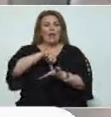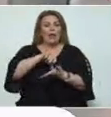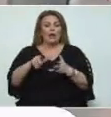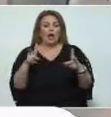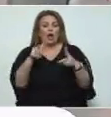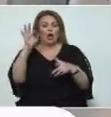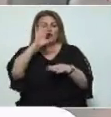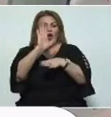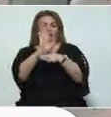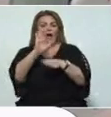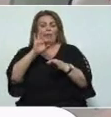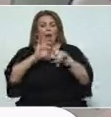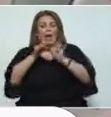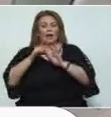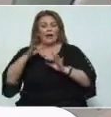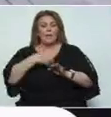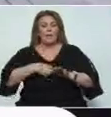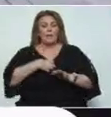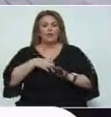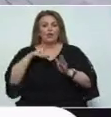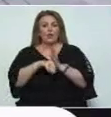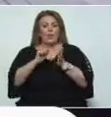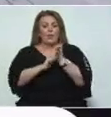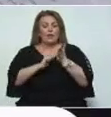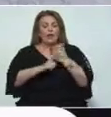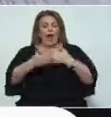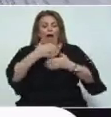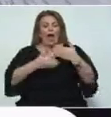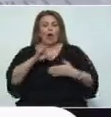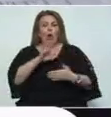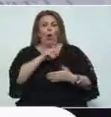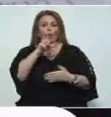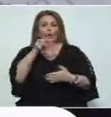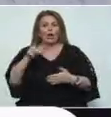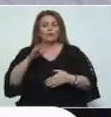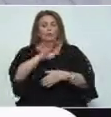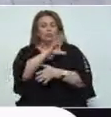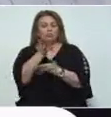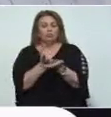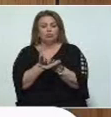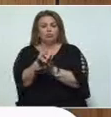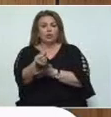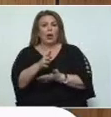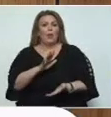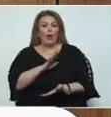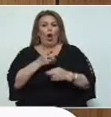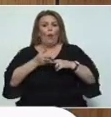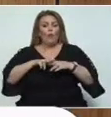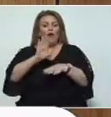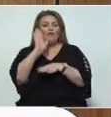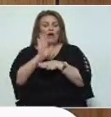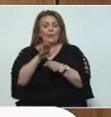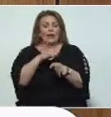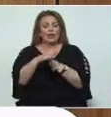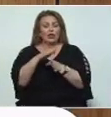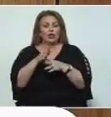haqqında fərmanının əsas məqsədi həmin dövrdə əlilliyi olan insanlara bir dəfəlik ödənişlərin edilməsi idi. Bu fərmanın